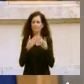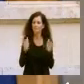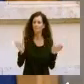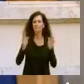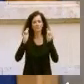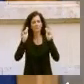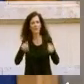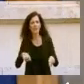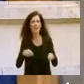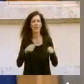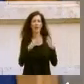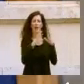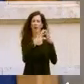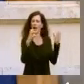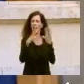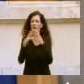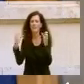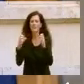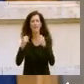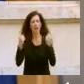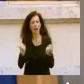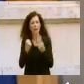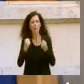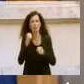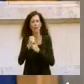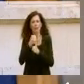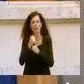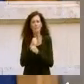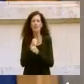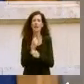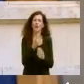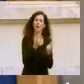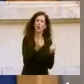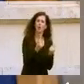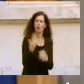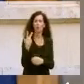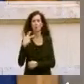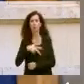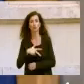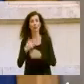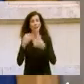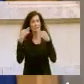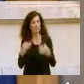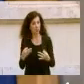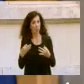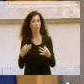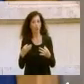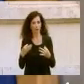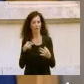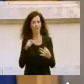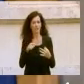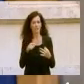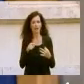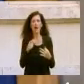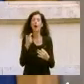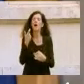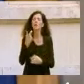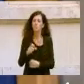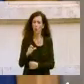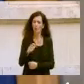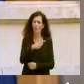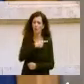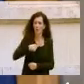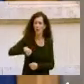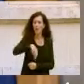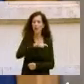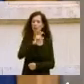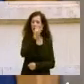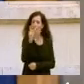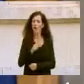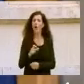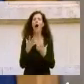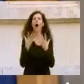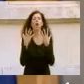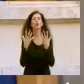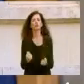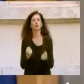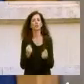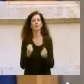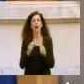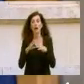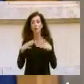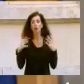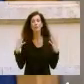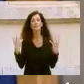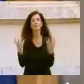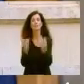varie economiche sociali in condizioni di sicurezza e perché abbiamo accettato tutti insieme